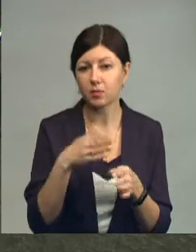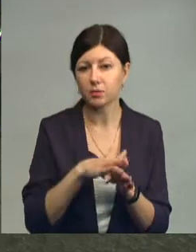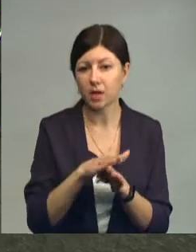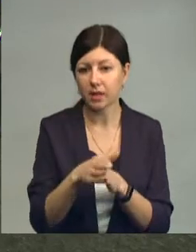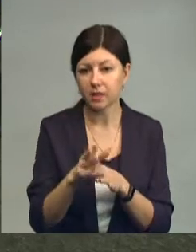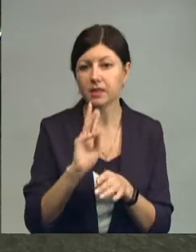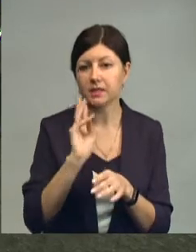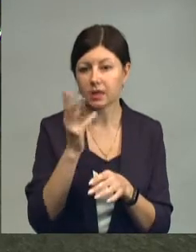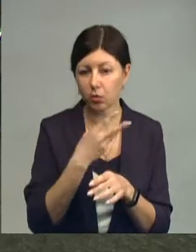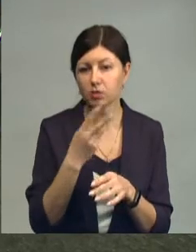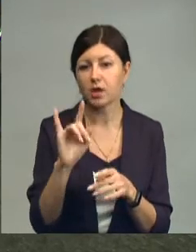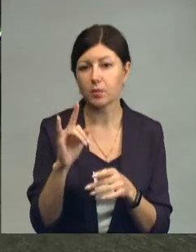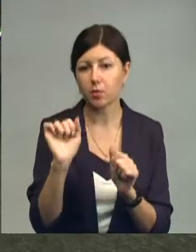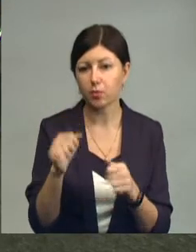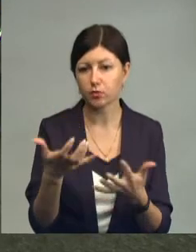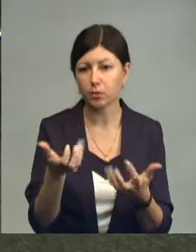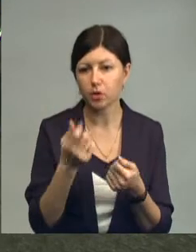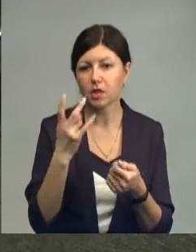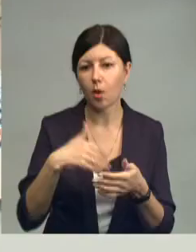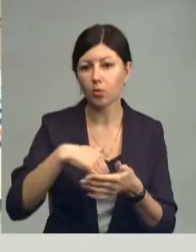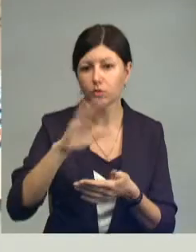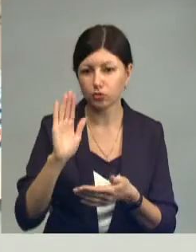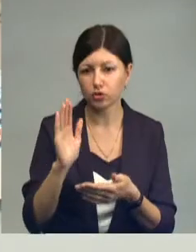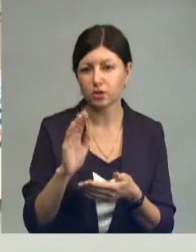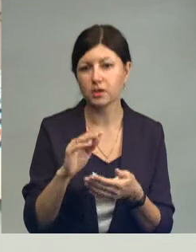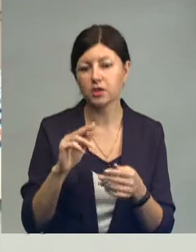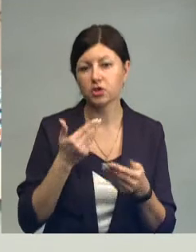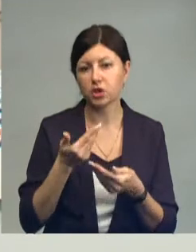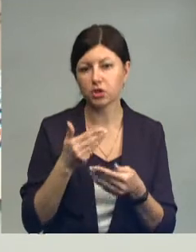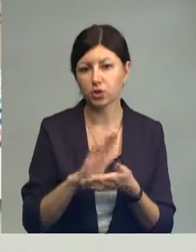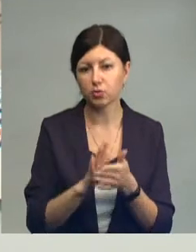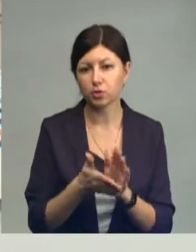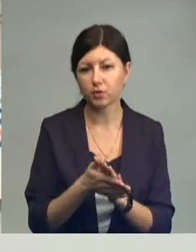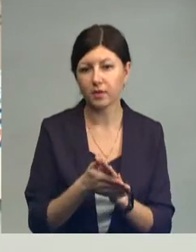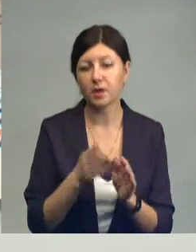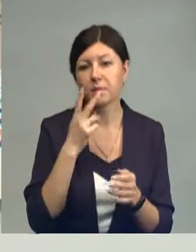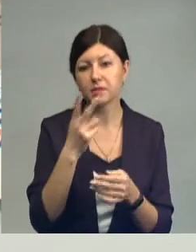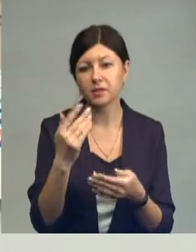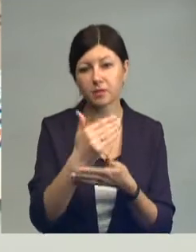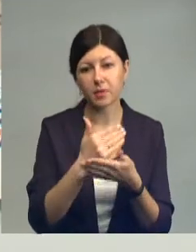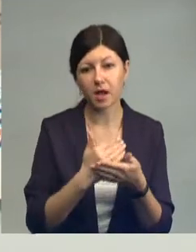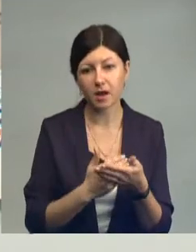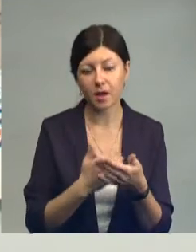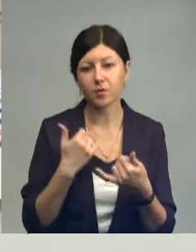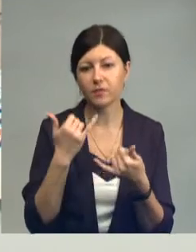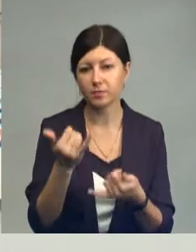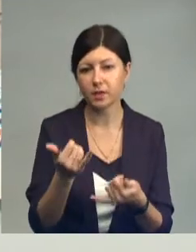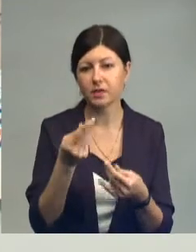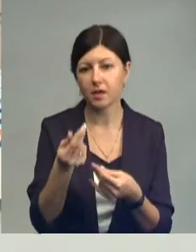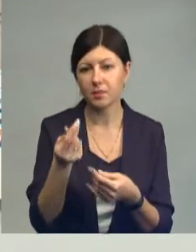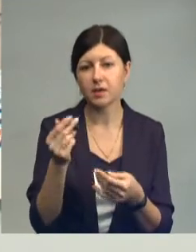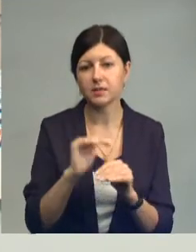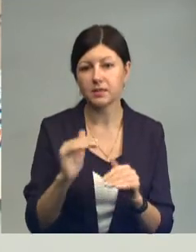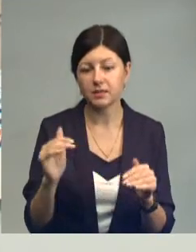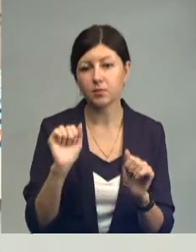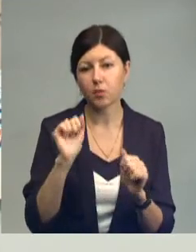родители вправе получить на уважении жилищ да ну посмотреть программу посвященную выплатам на детей можно на нашем сайте